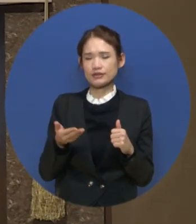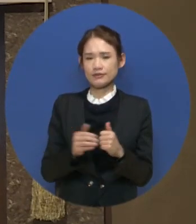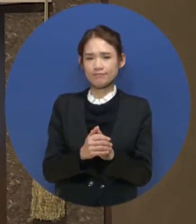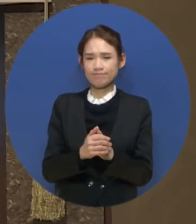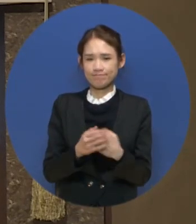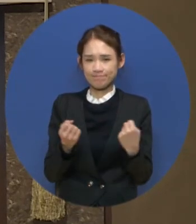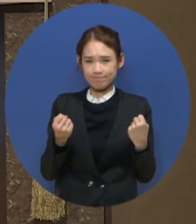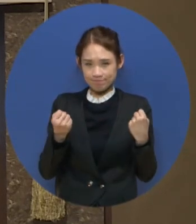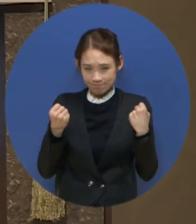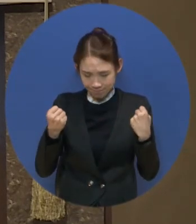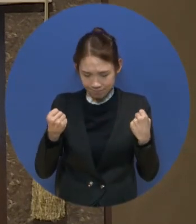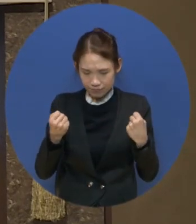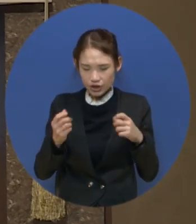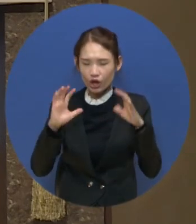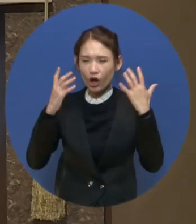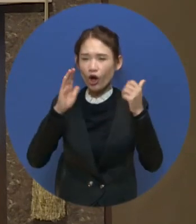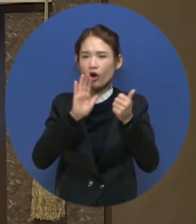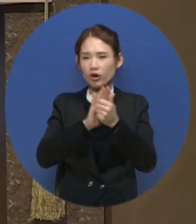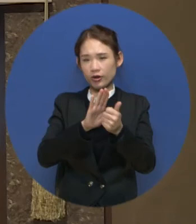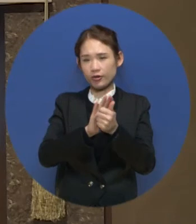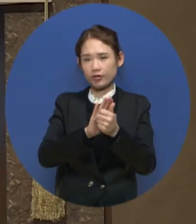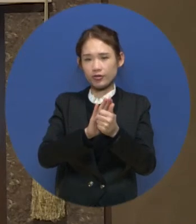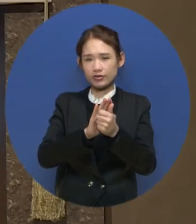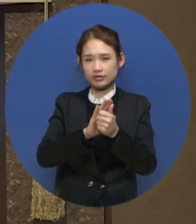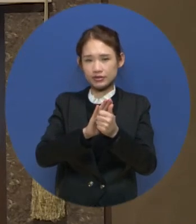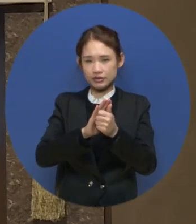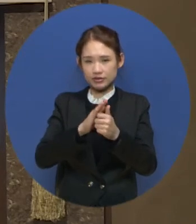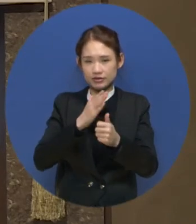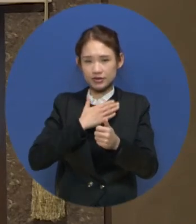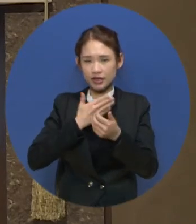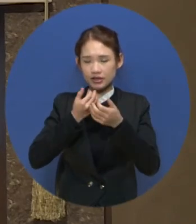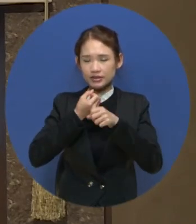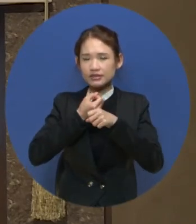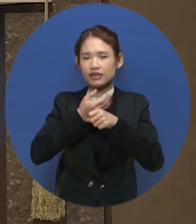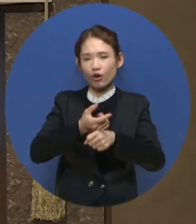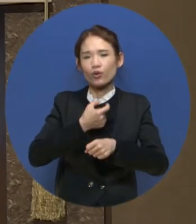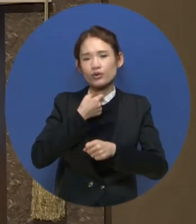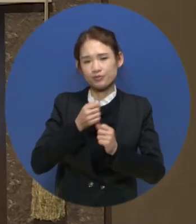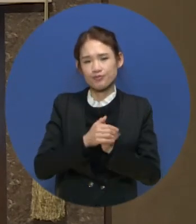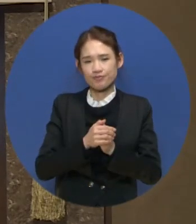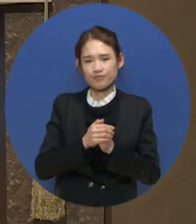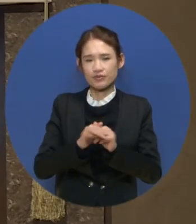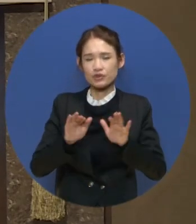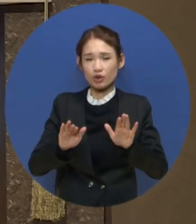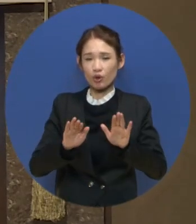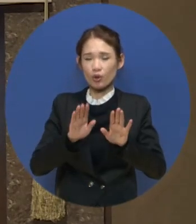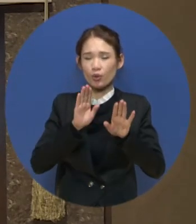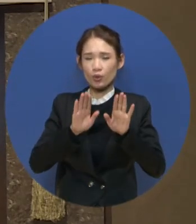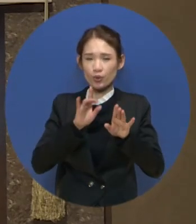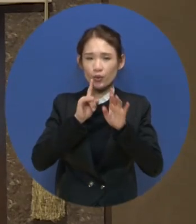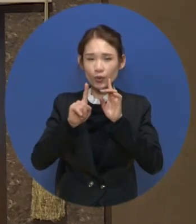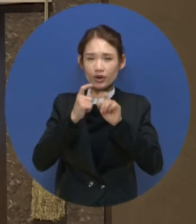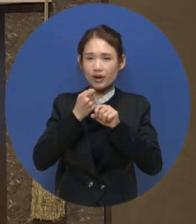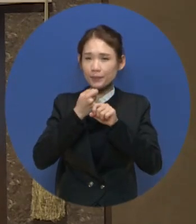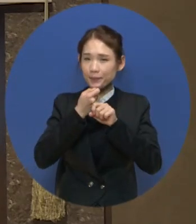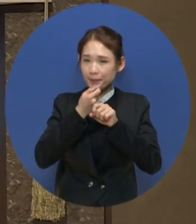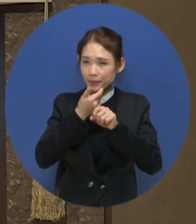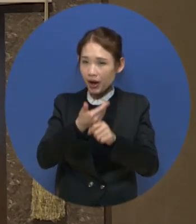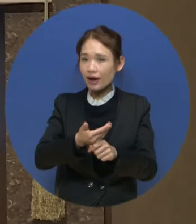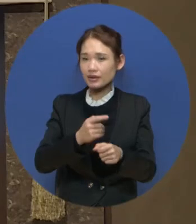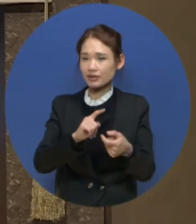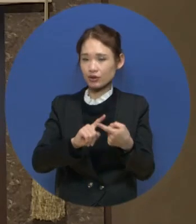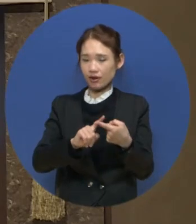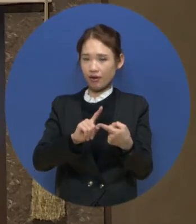또 힘과 또 이렇게 격려의 응원을 저희는 또 하고 싶습니다. 저희가 지금 이렇게